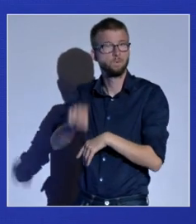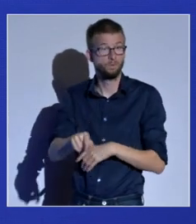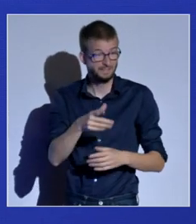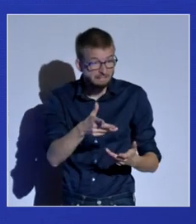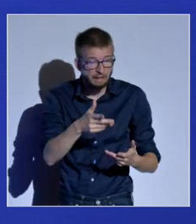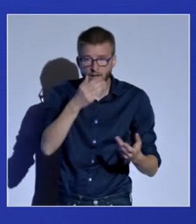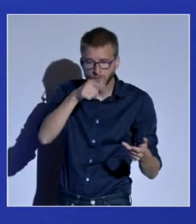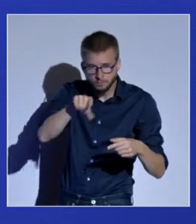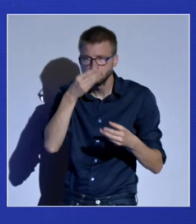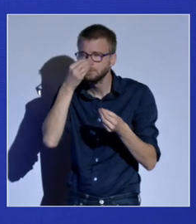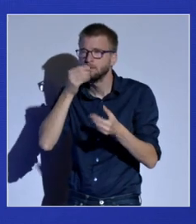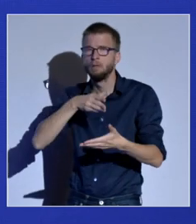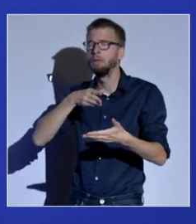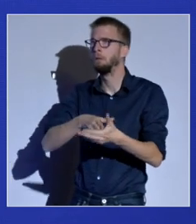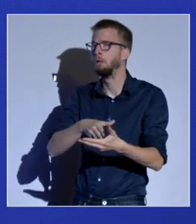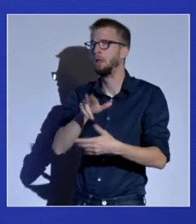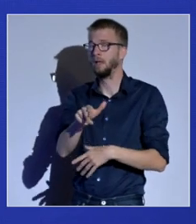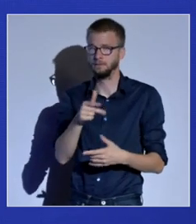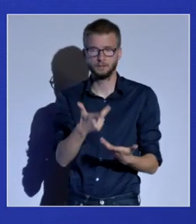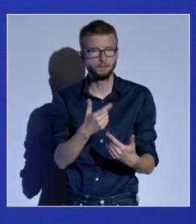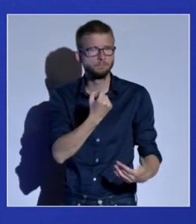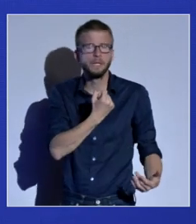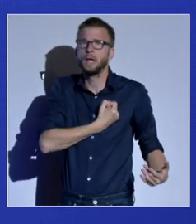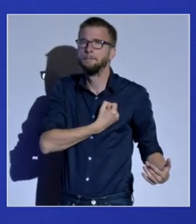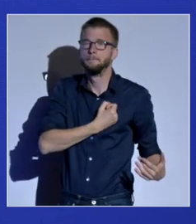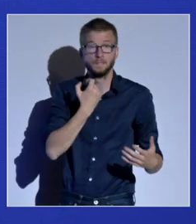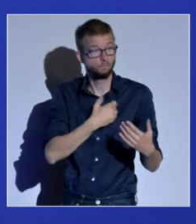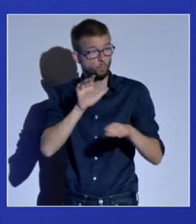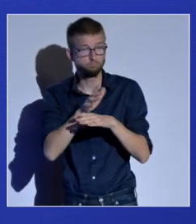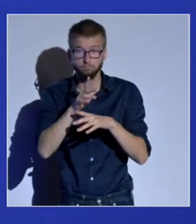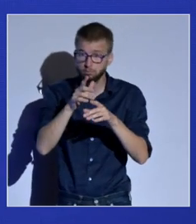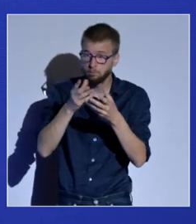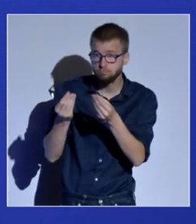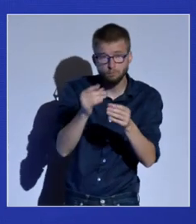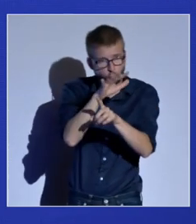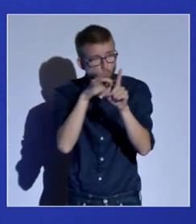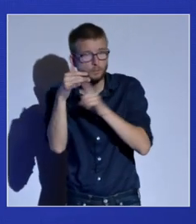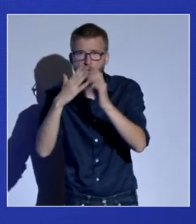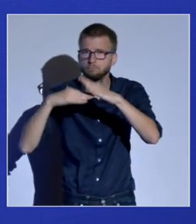contre notre peuple, contre eux, contre la société que nous avons à construire,